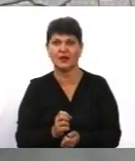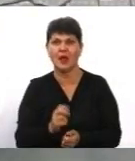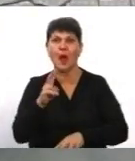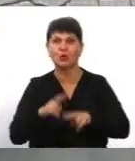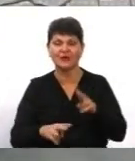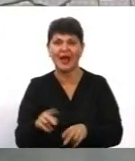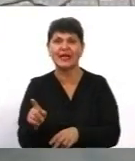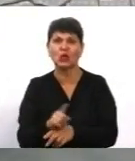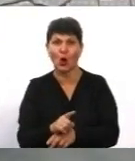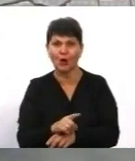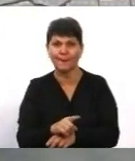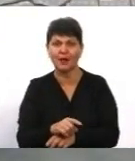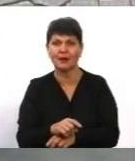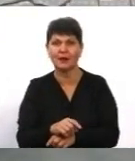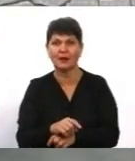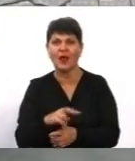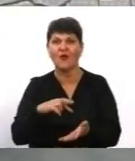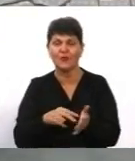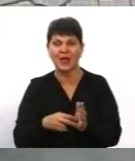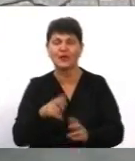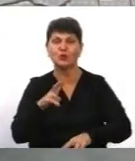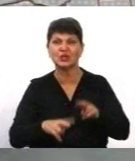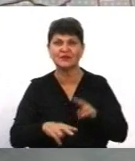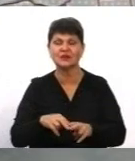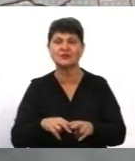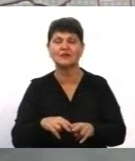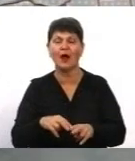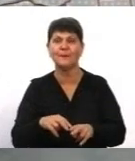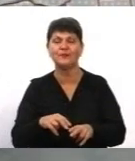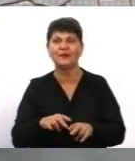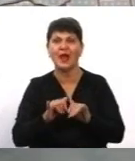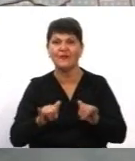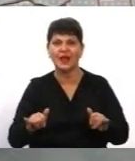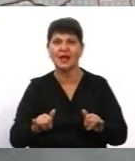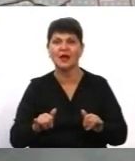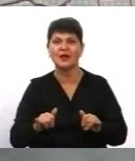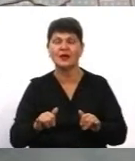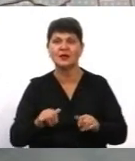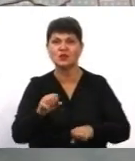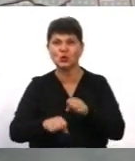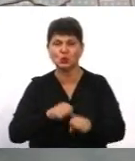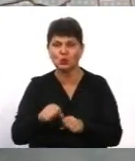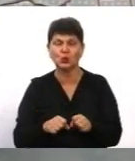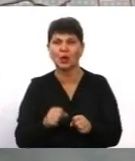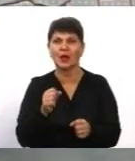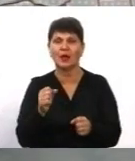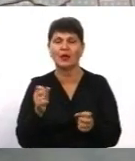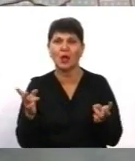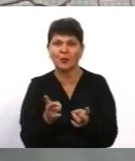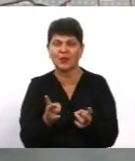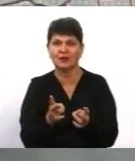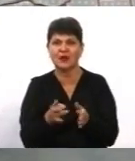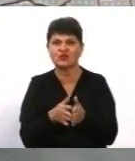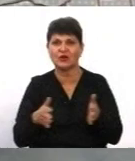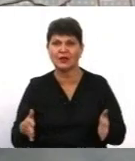норми в плані будівництва велоінфраструктури, є мінімальна необхідна ширина, наразі це 2,5